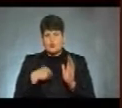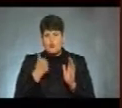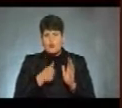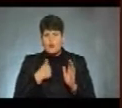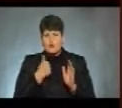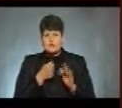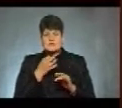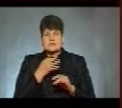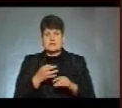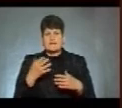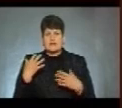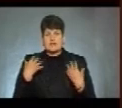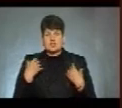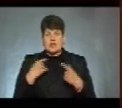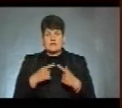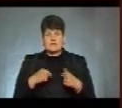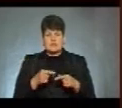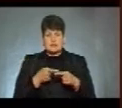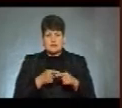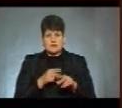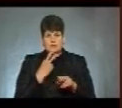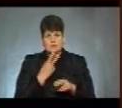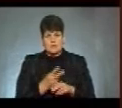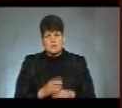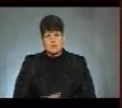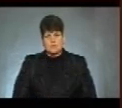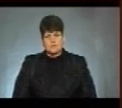відділу технічного нагляду Тернопільської міськради Олег Вітик.